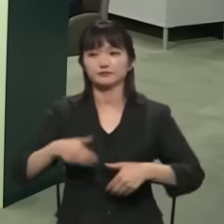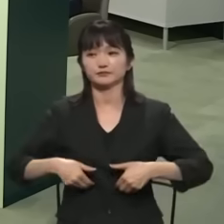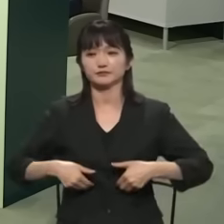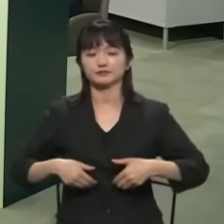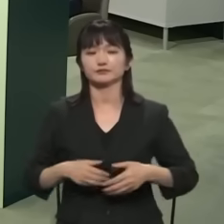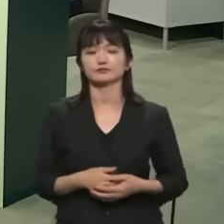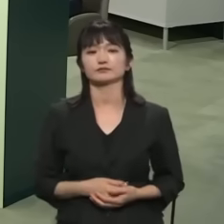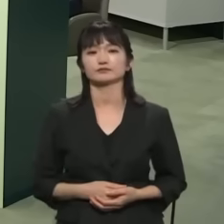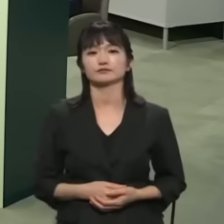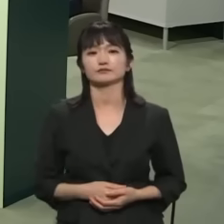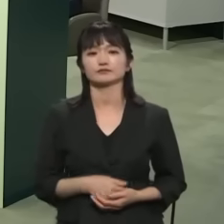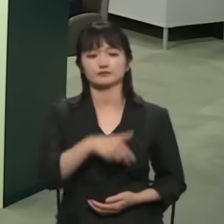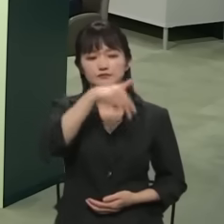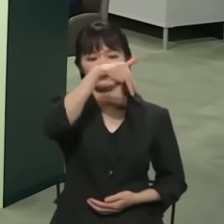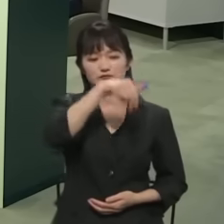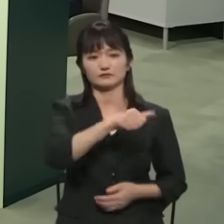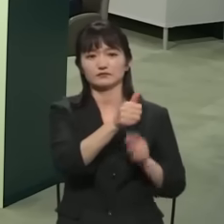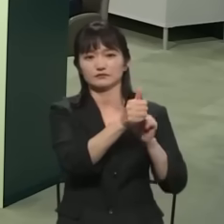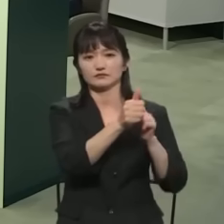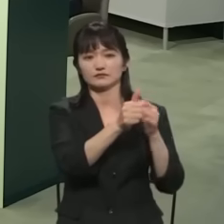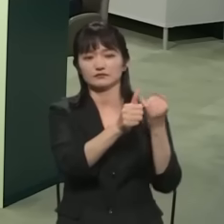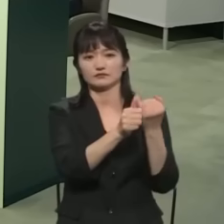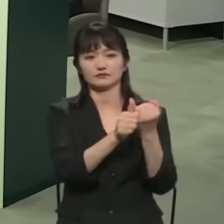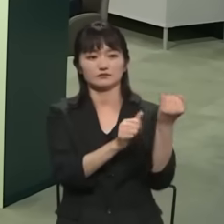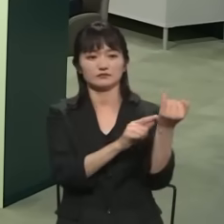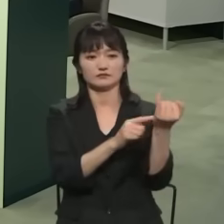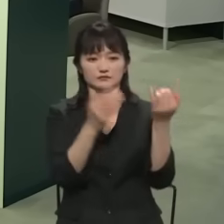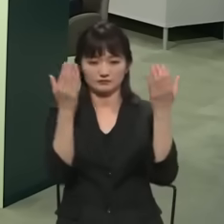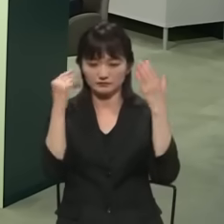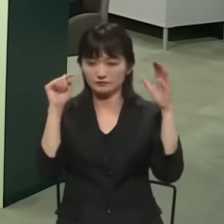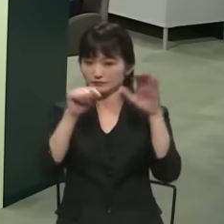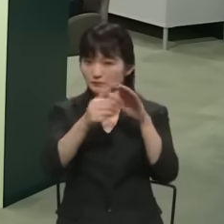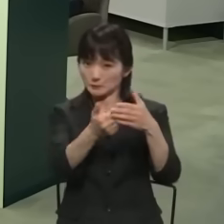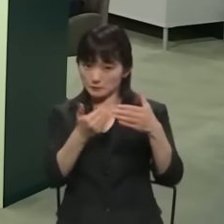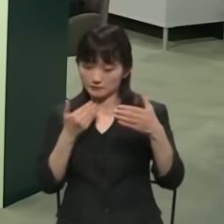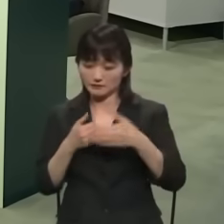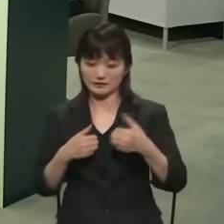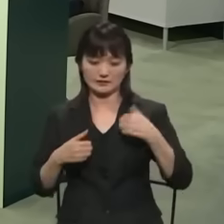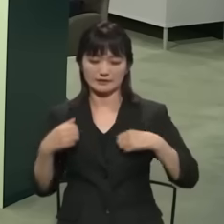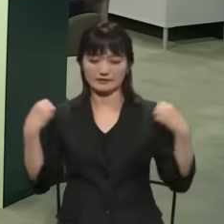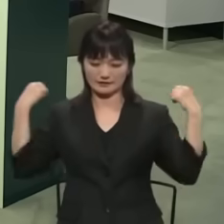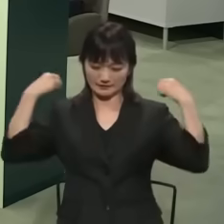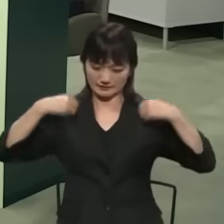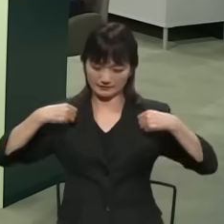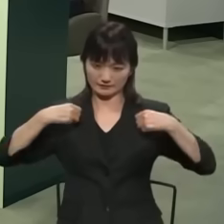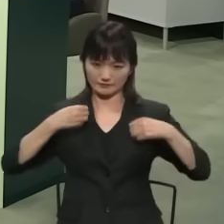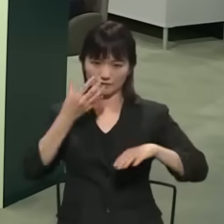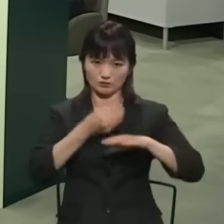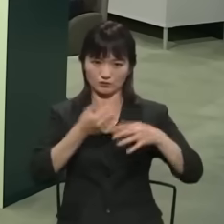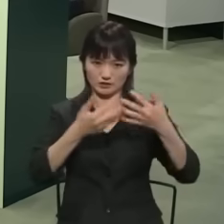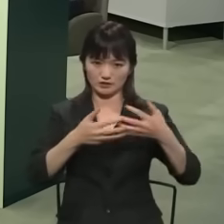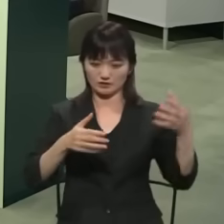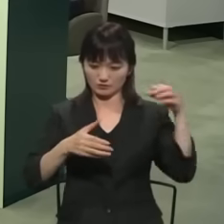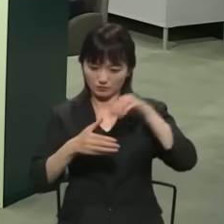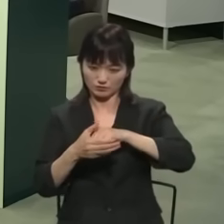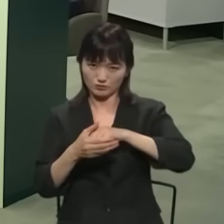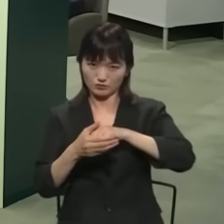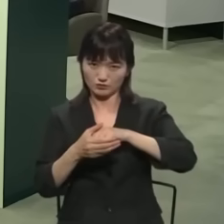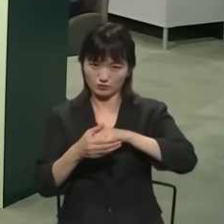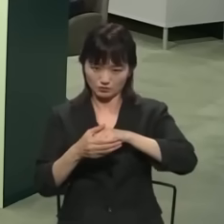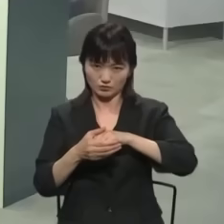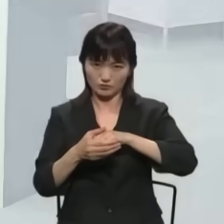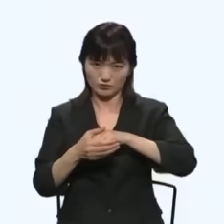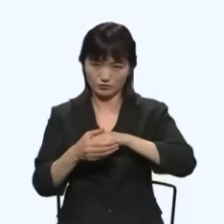녹음기 얘기를 했어요 주호민 씨의 부인이 등교전 아들의 가방에이 녹음기를 넣어서 그 어떤 문제가 되는